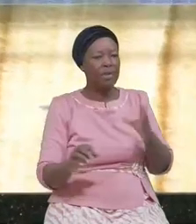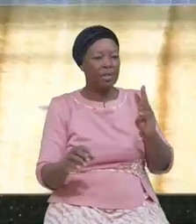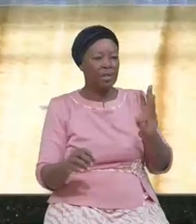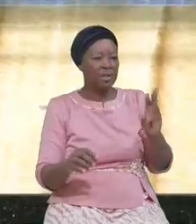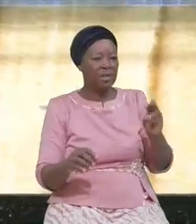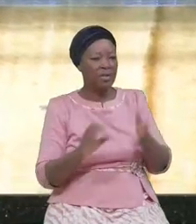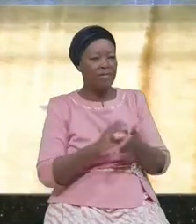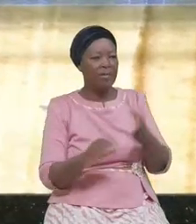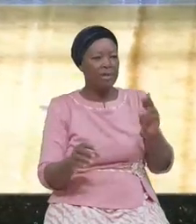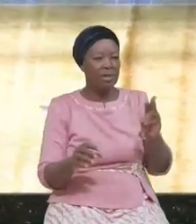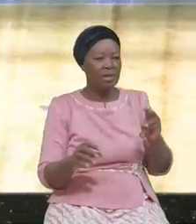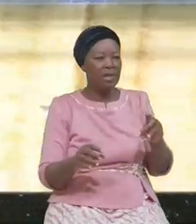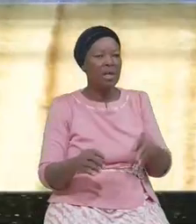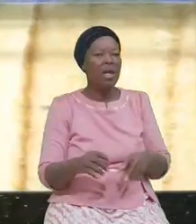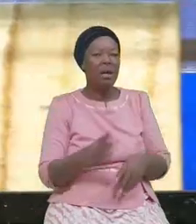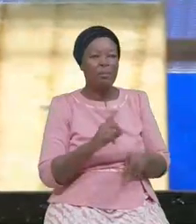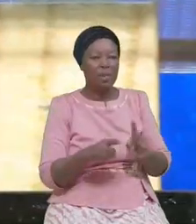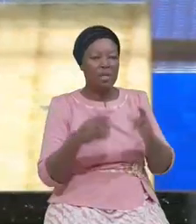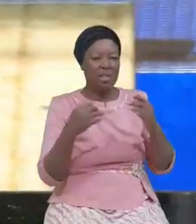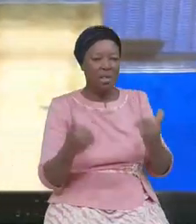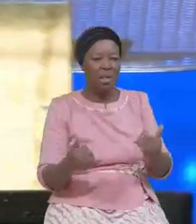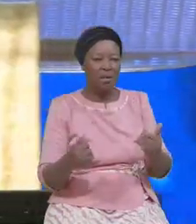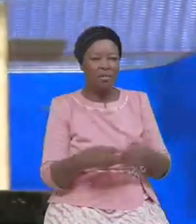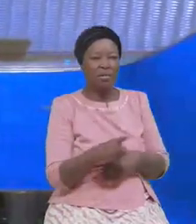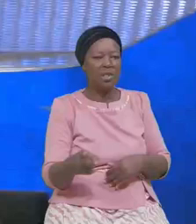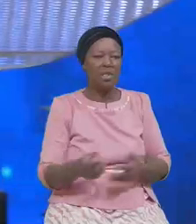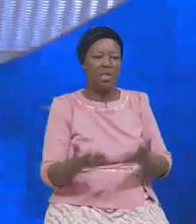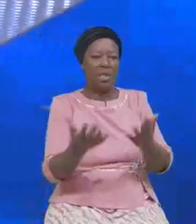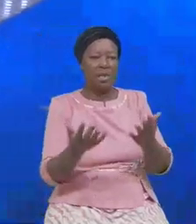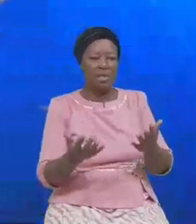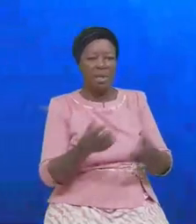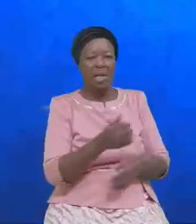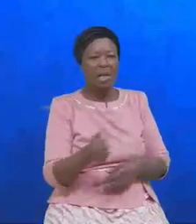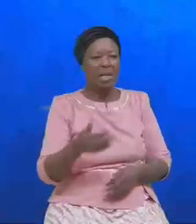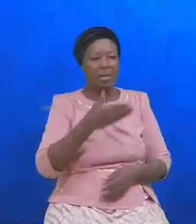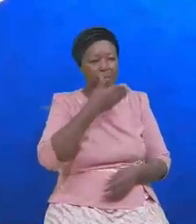Mais maintenant, verset 16, ils en désirent une meilleure,